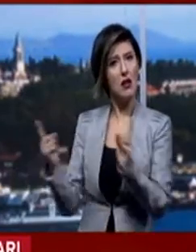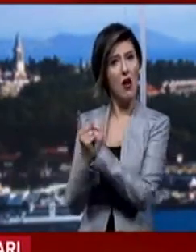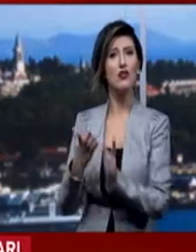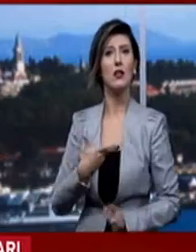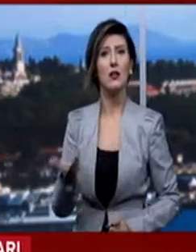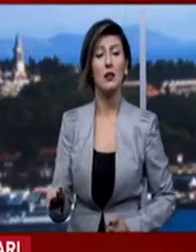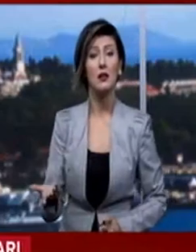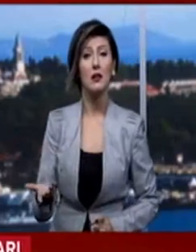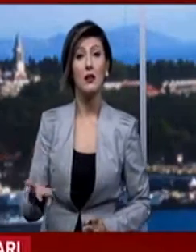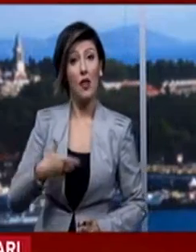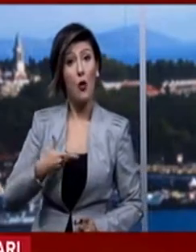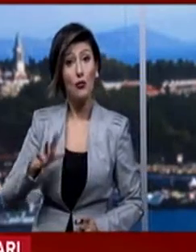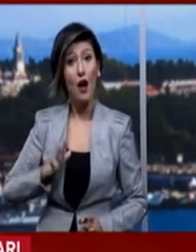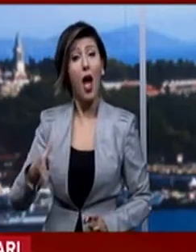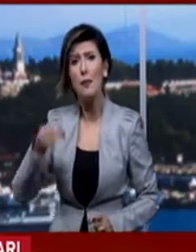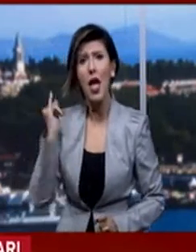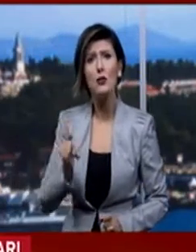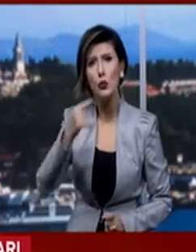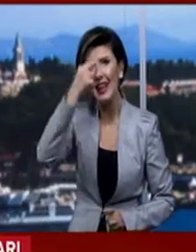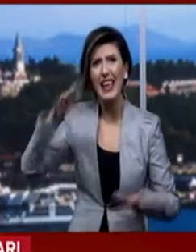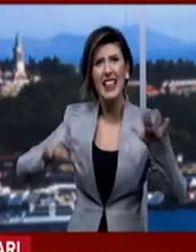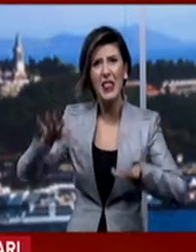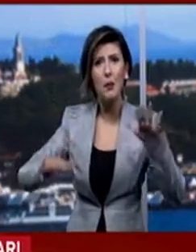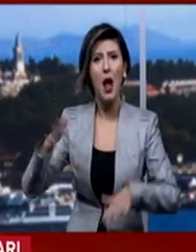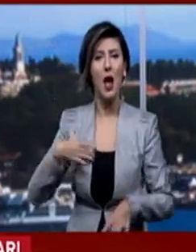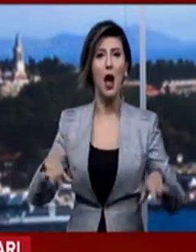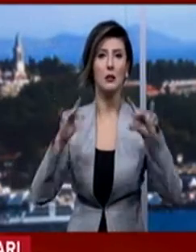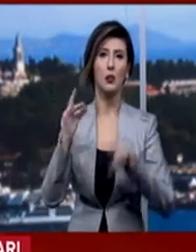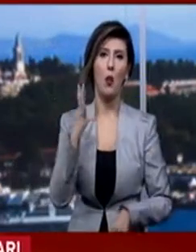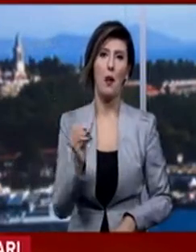var. Ama en kötü ihtimale de bizim hazırlıklı olmamız lazım.